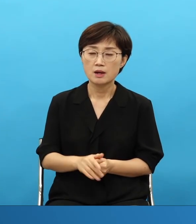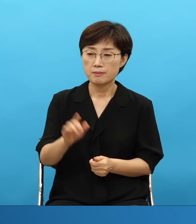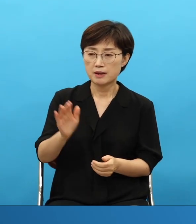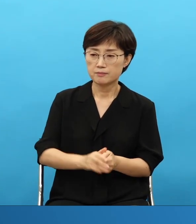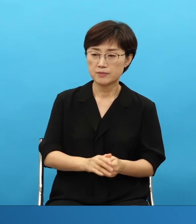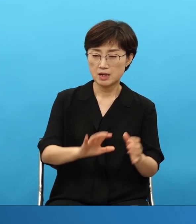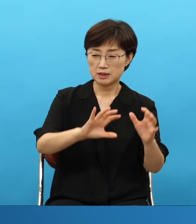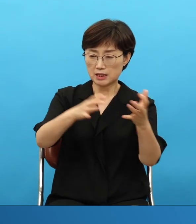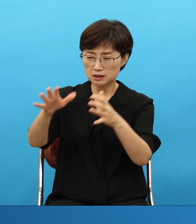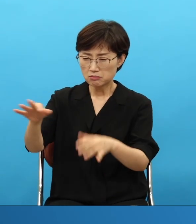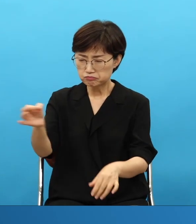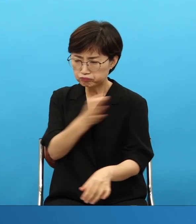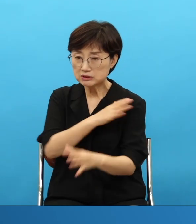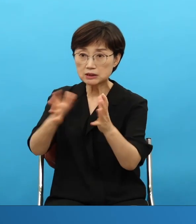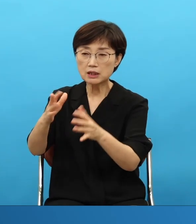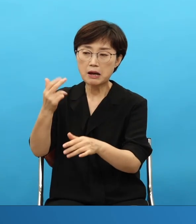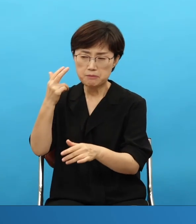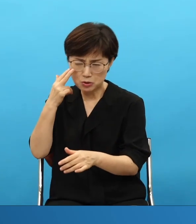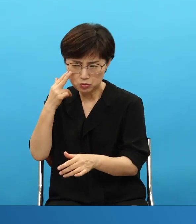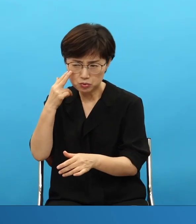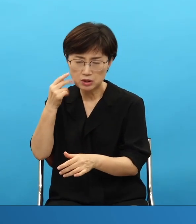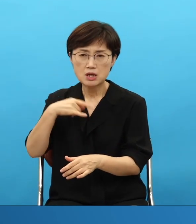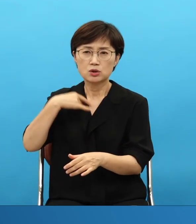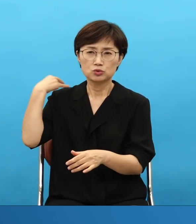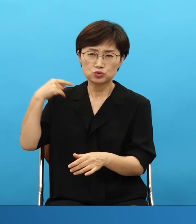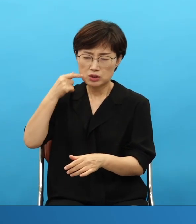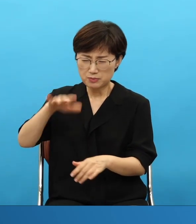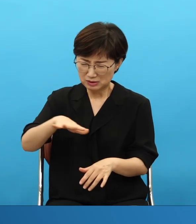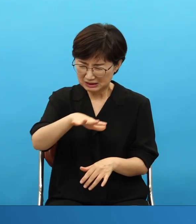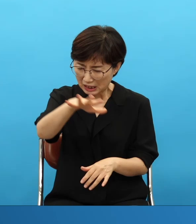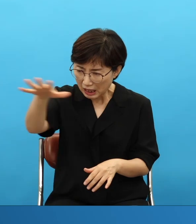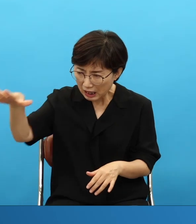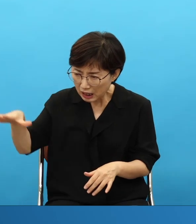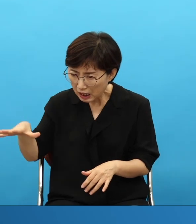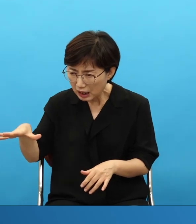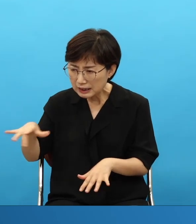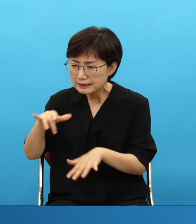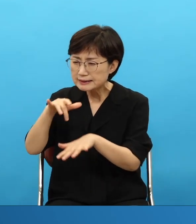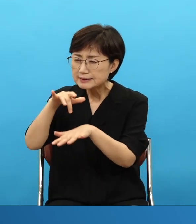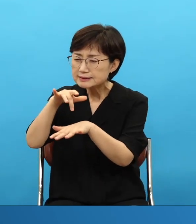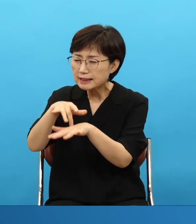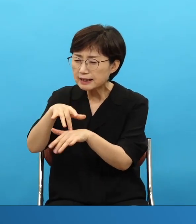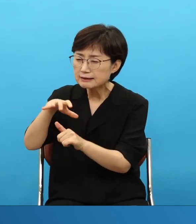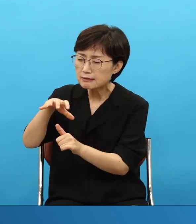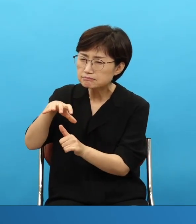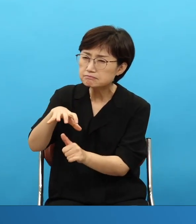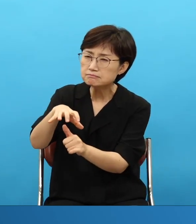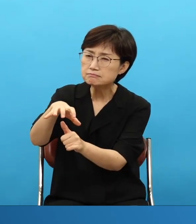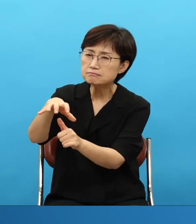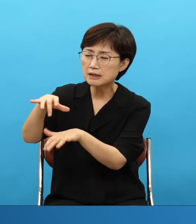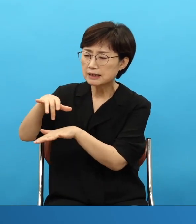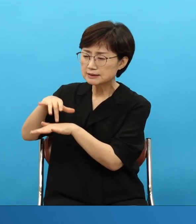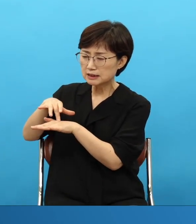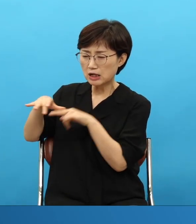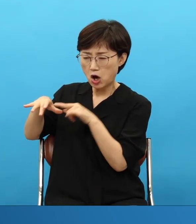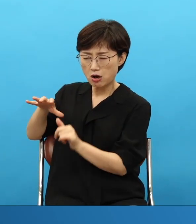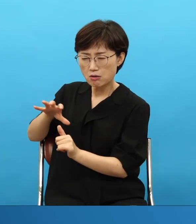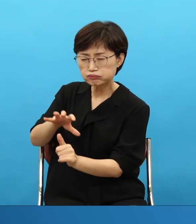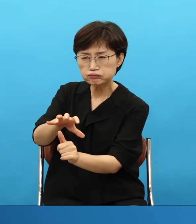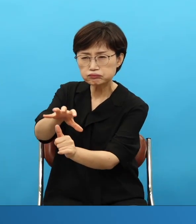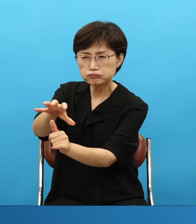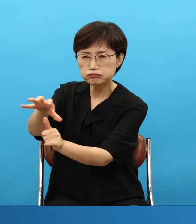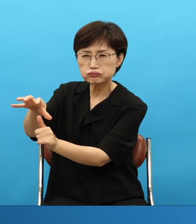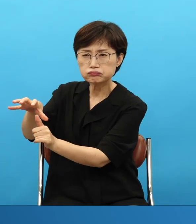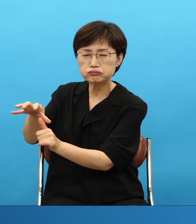237 나라가 흑암에 잡혀서 흑암 심부름만 지금도 옛날에도 계속 하고 있는 겁니다.